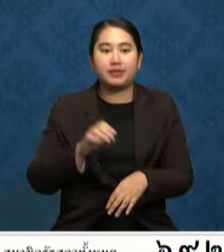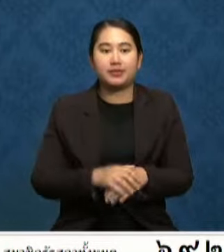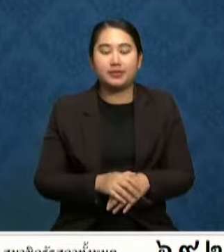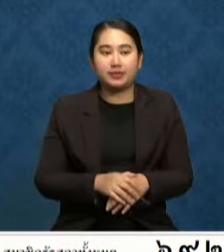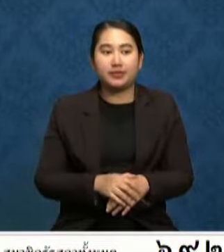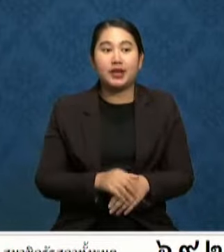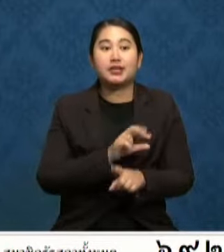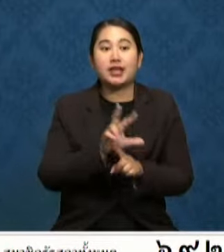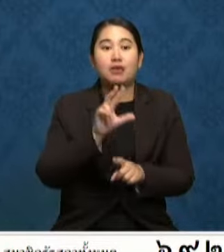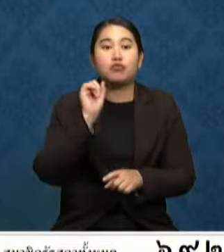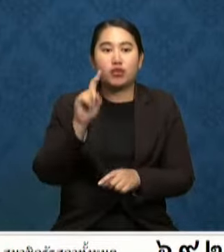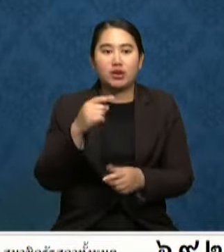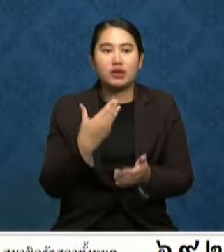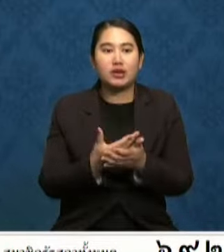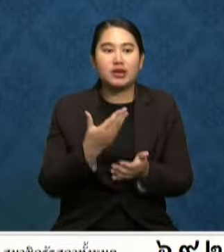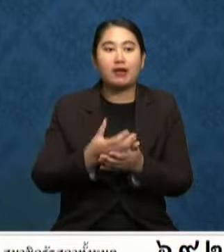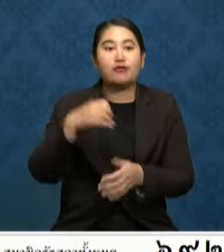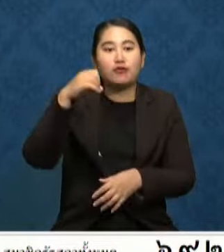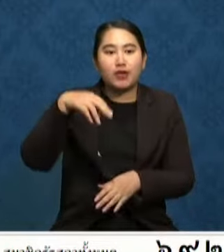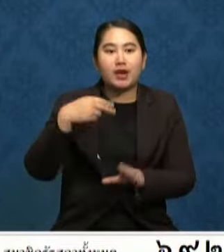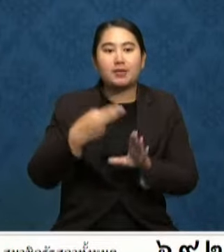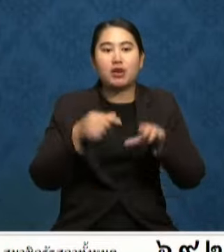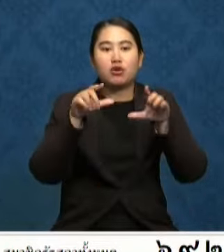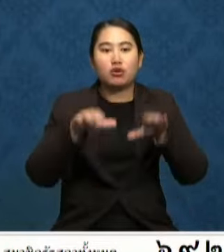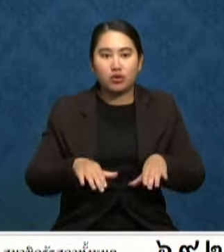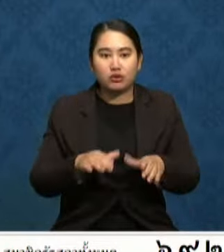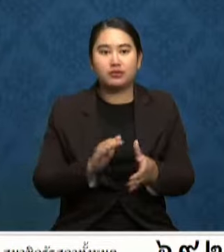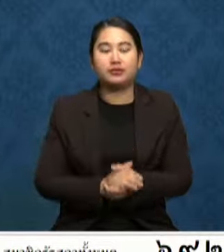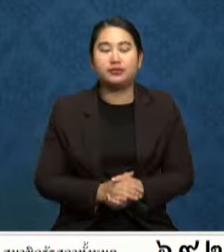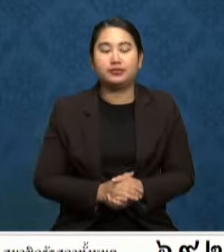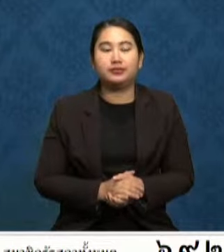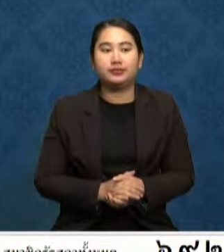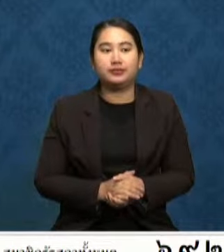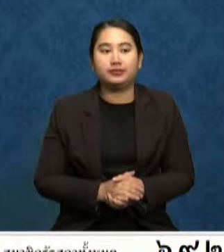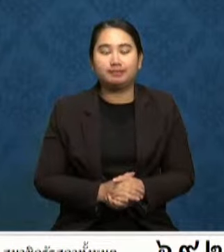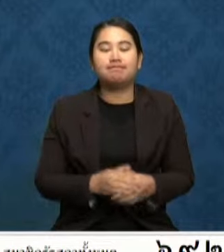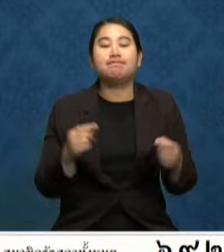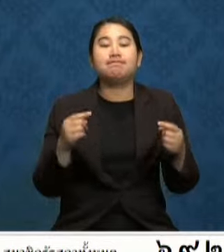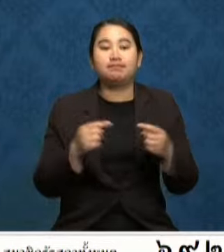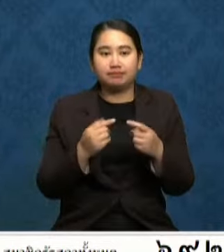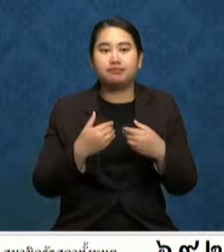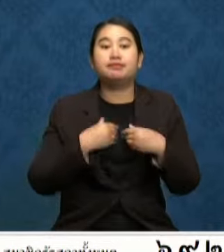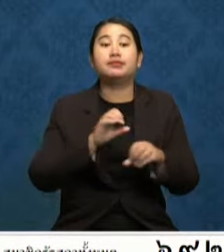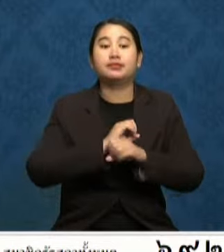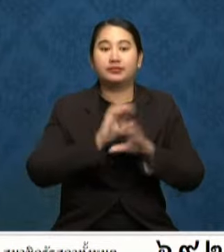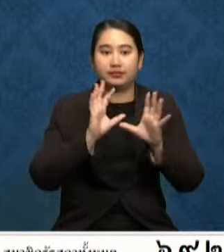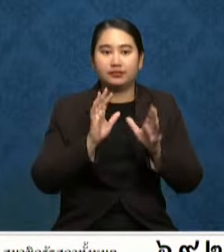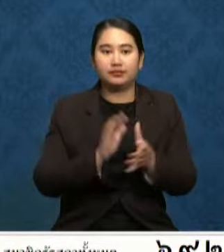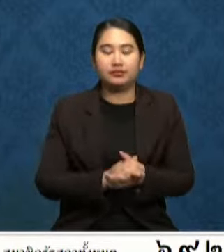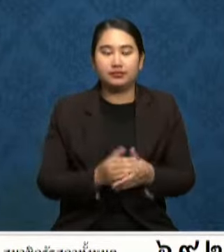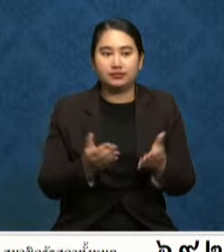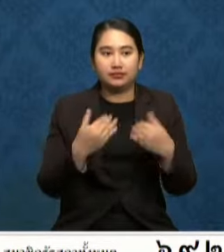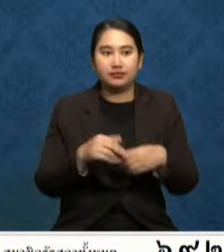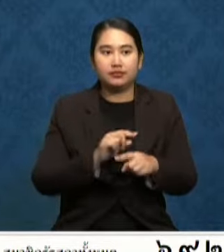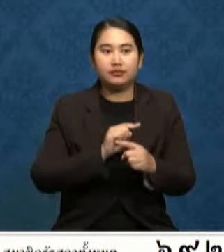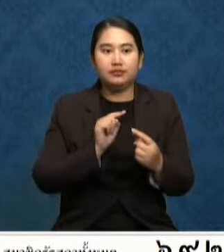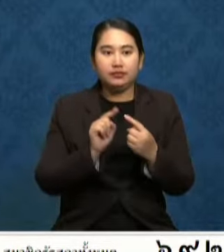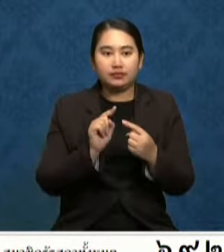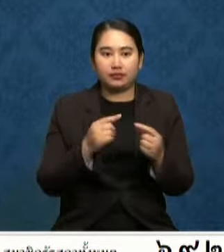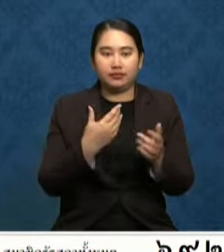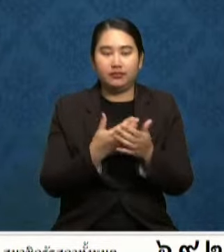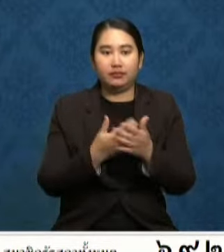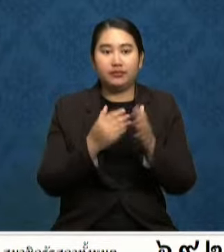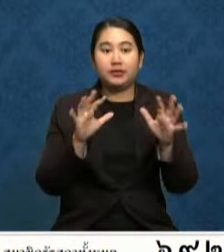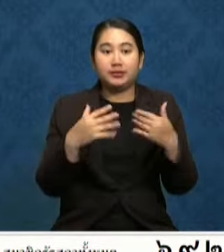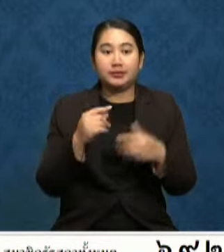ข้อ 3 เรดก็ค รถราคาพลังานและสาธปโพคนี่ก็ตรงกัน ชัดประกต่มาก็สร้างรได้ใหม่